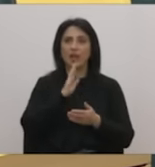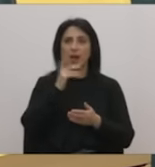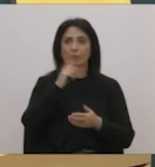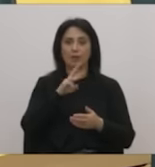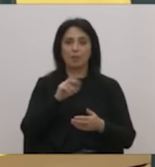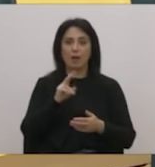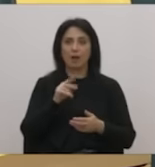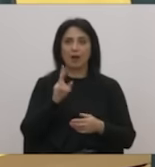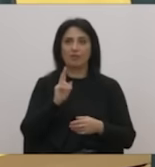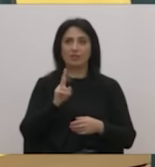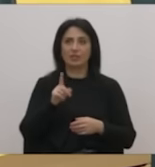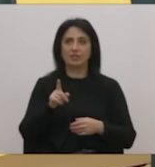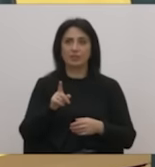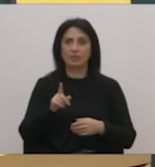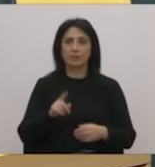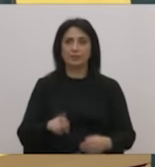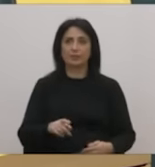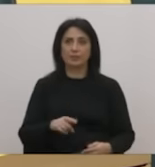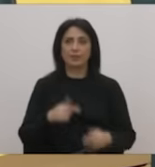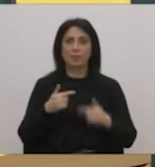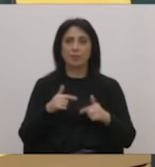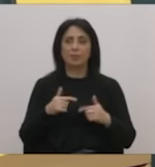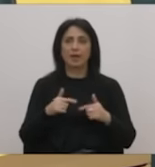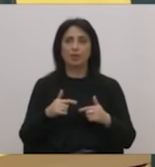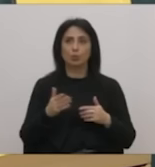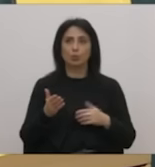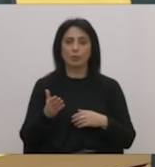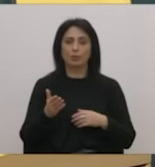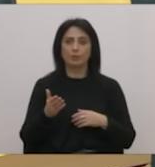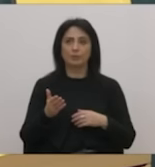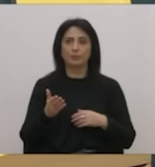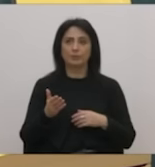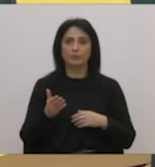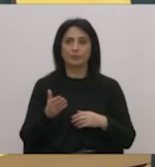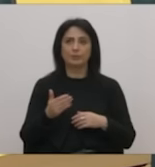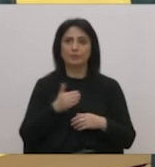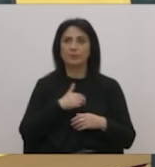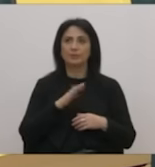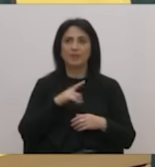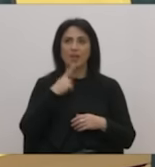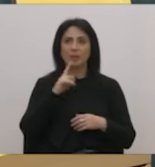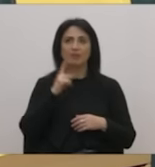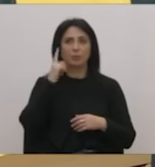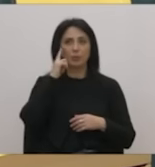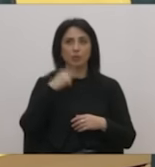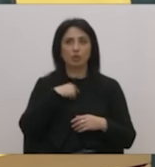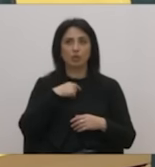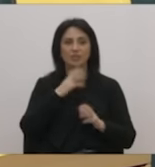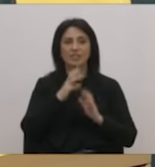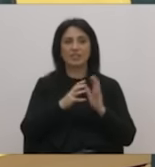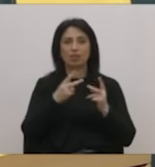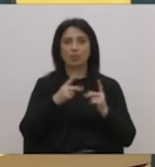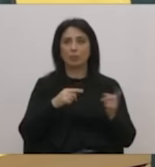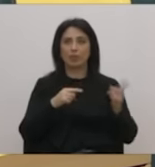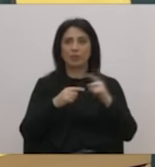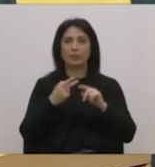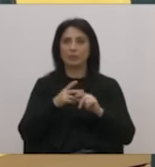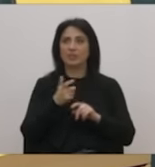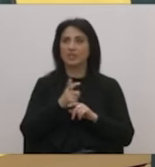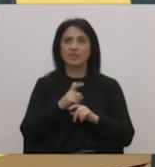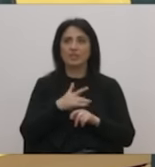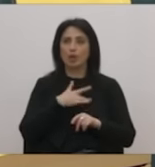მაკა, რომელზეც პრაქტიკულად არც მინდა თქვა რას ფიქრობენ ჩვენი საერთაშორისო პარტნიორები, იმიტომ რომ